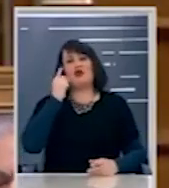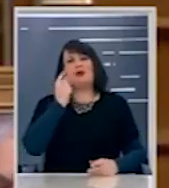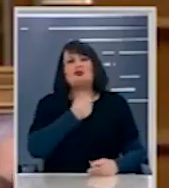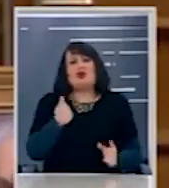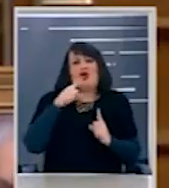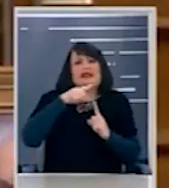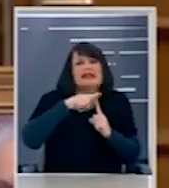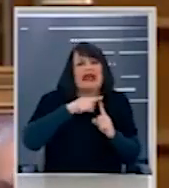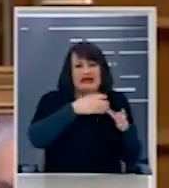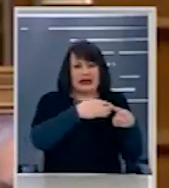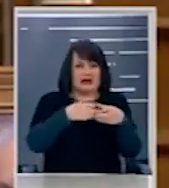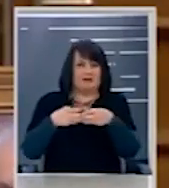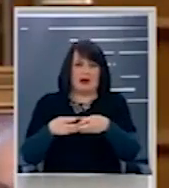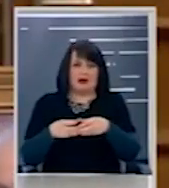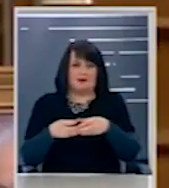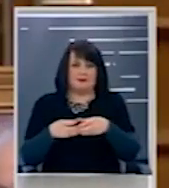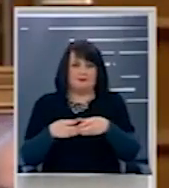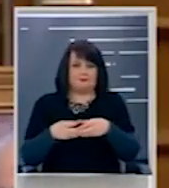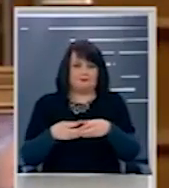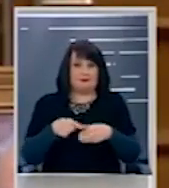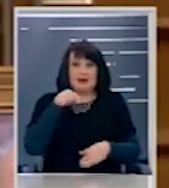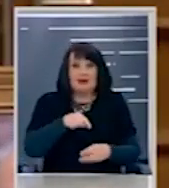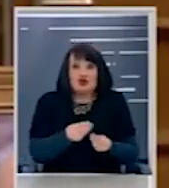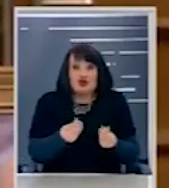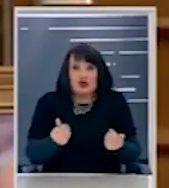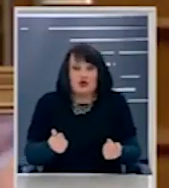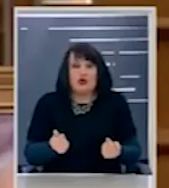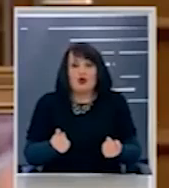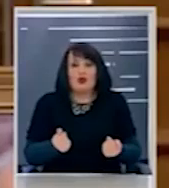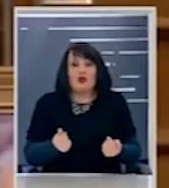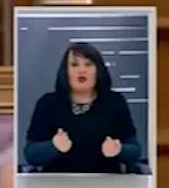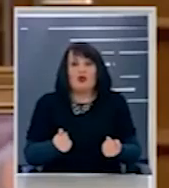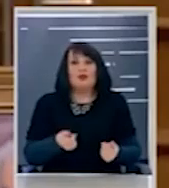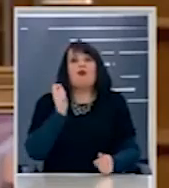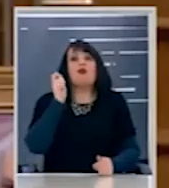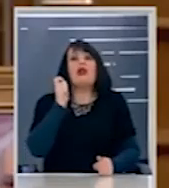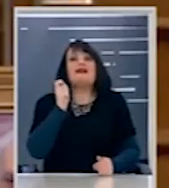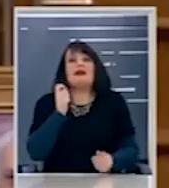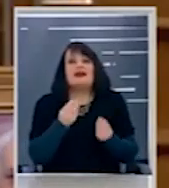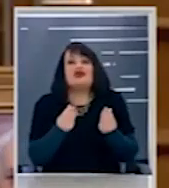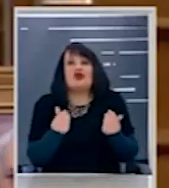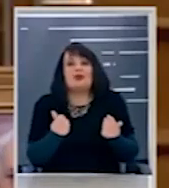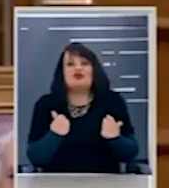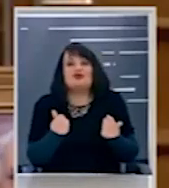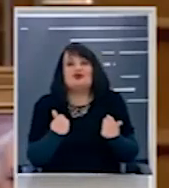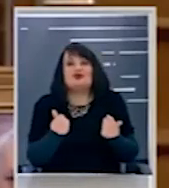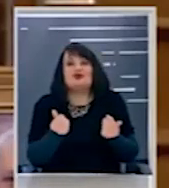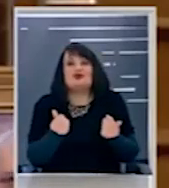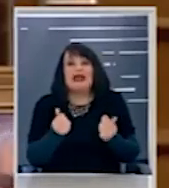κλιμάκια. Η όποια διέξοδος ευρέθη τώρα, βρέθηκε στο πεδίο της πολιτικής και όχι στο πεδίο των